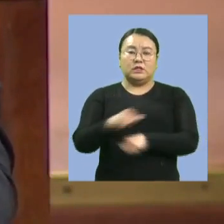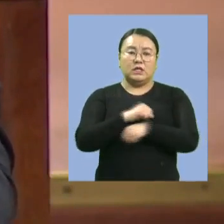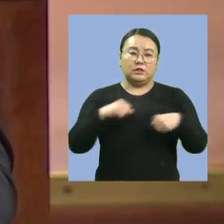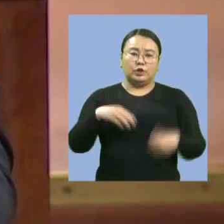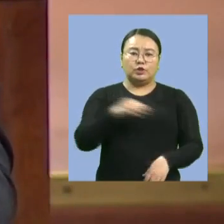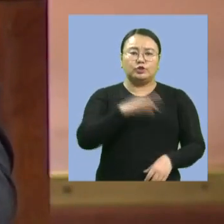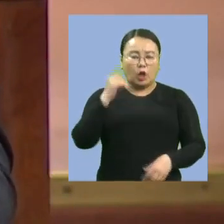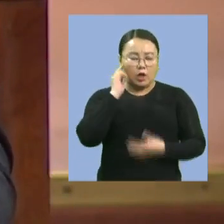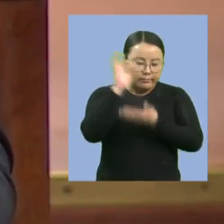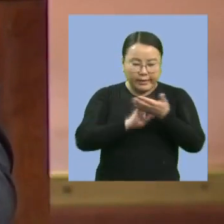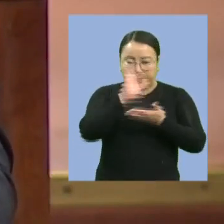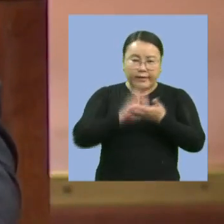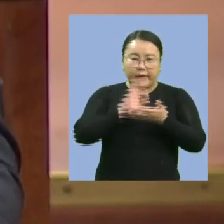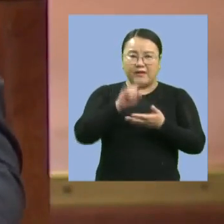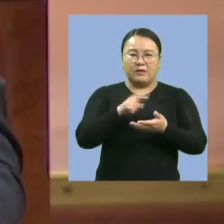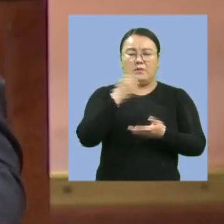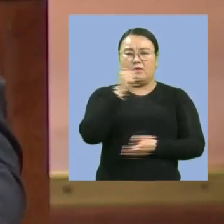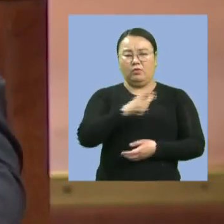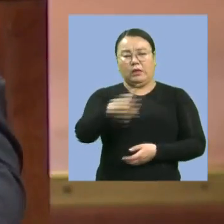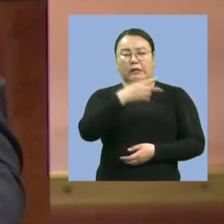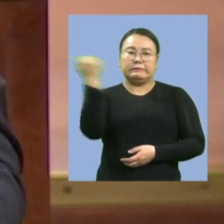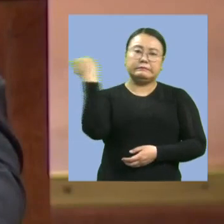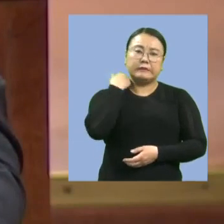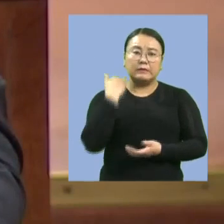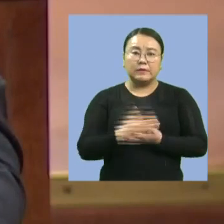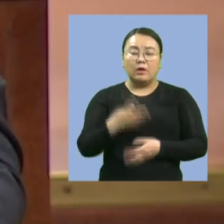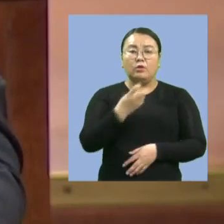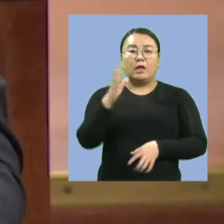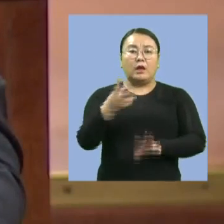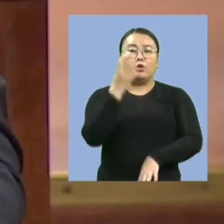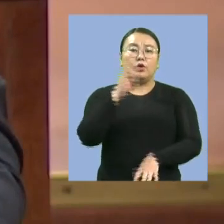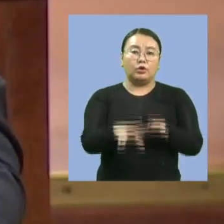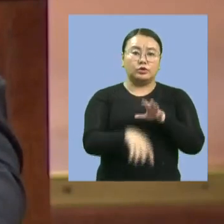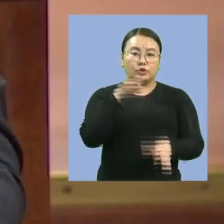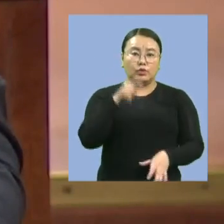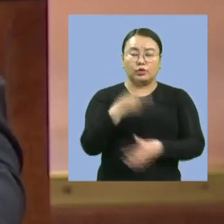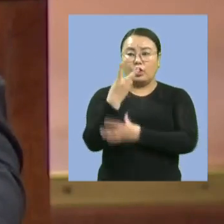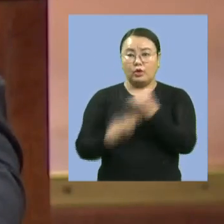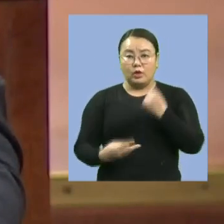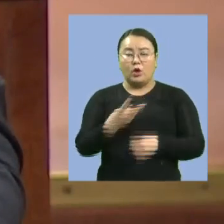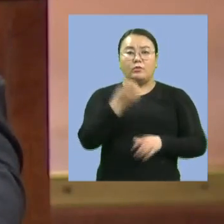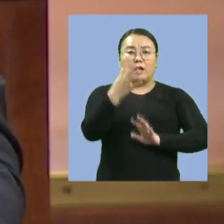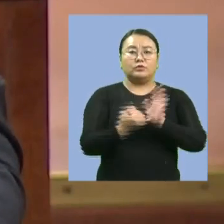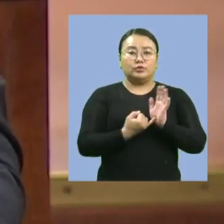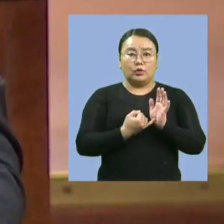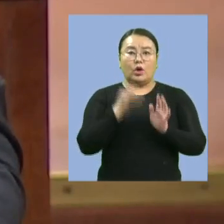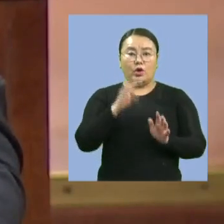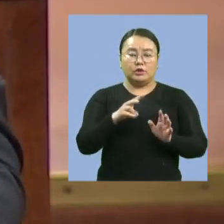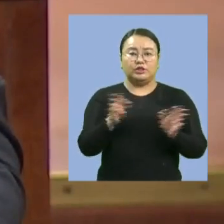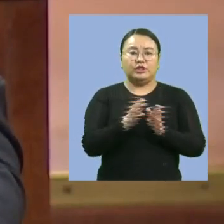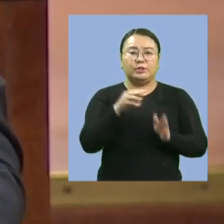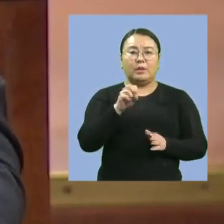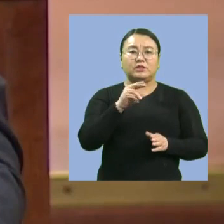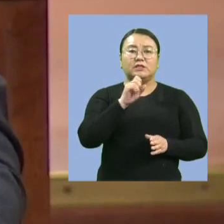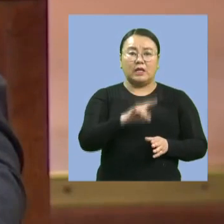ард түмнэр тоо бодуулдаг энэ зүйлс чинь бол нэг талтаа бол залхсан байна үндсэндээ. 12 оны сонгуул холимог тогтолцоогоор, 16 оны